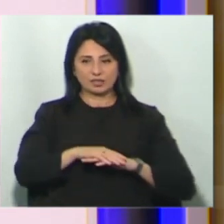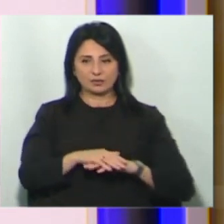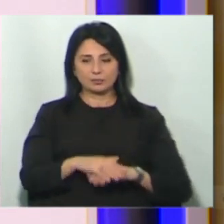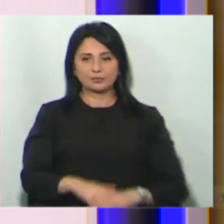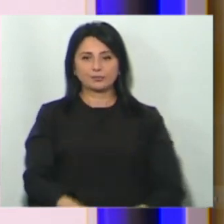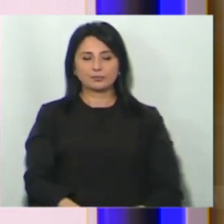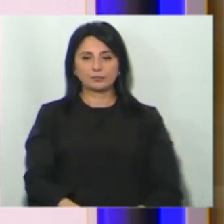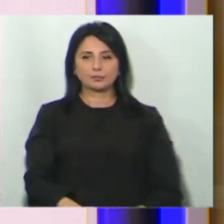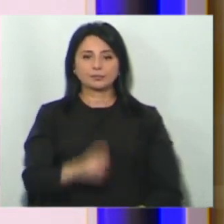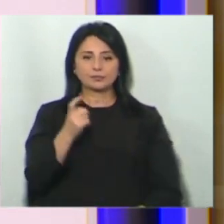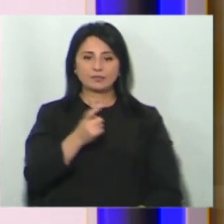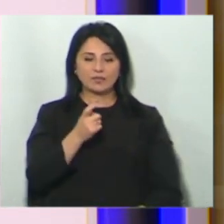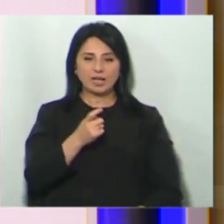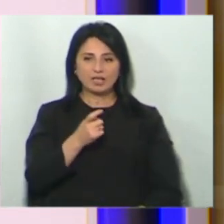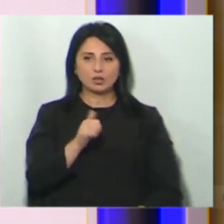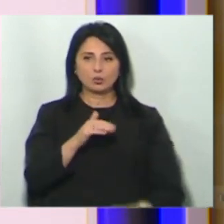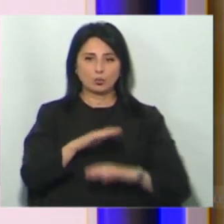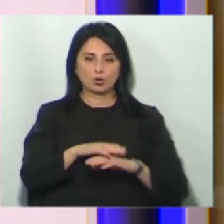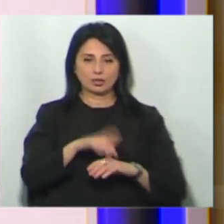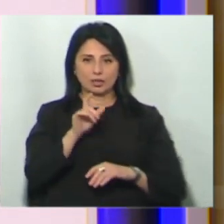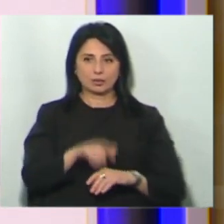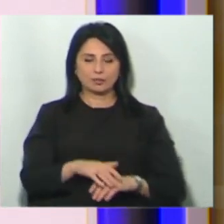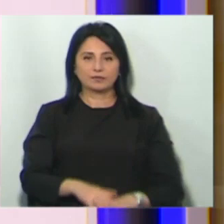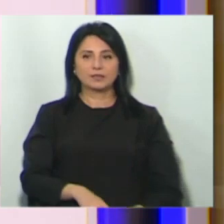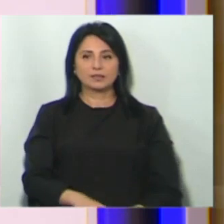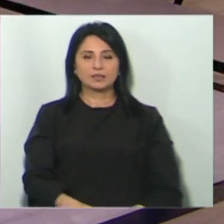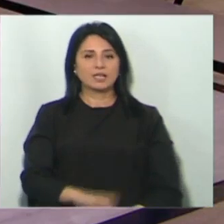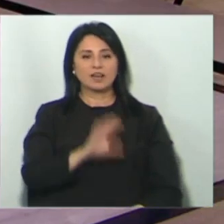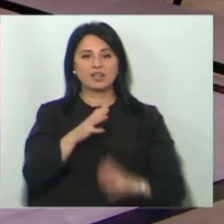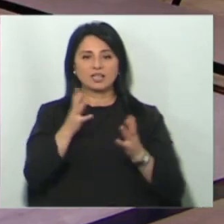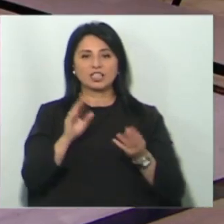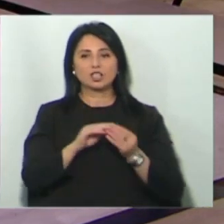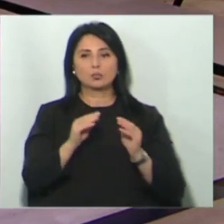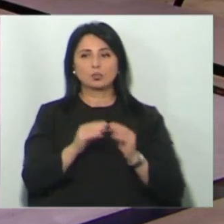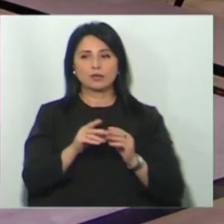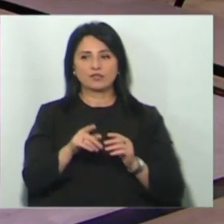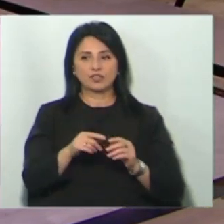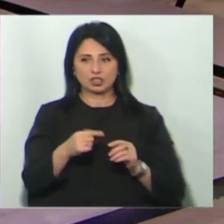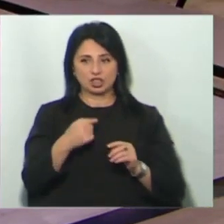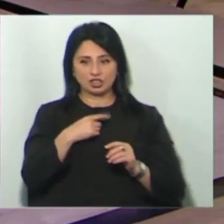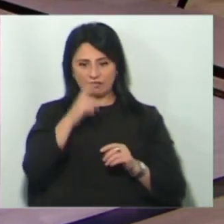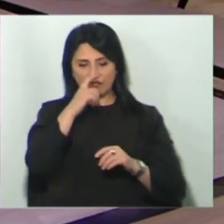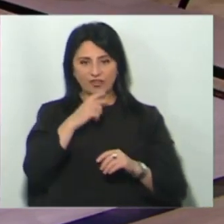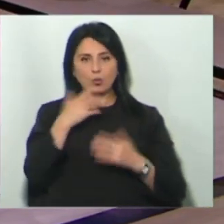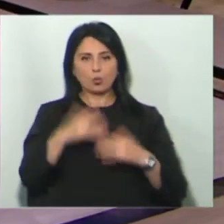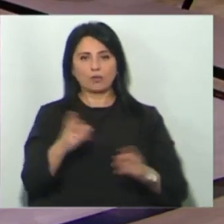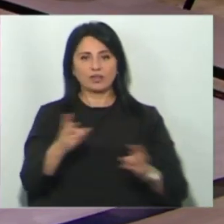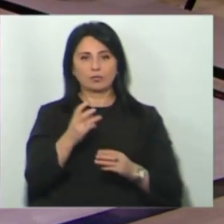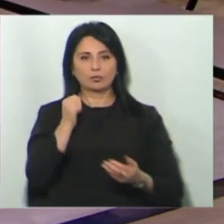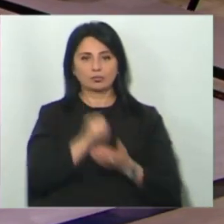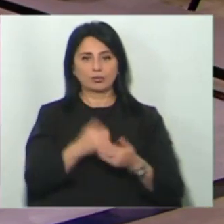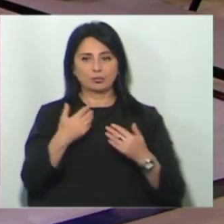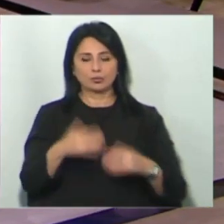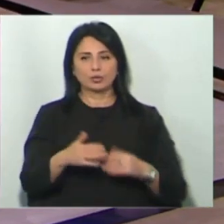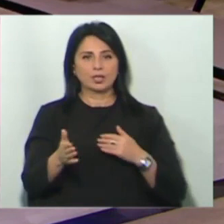ანუ ხარისხი როგორ უნდა მოიქცეს ადამიანს? ესე იგი, ყველაზე დიდი პრობლემა ის არის, რომ იმ წავსო ჩვევერგებულობთ, რომ უკვე დამწრობა